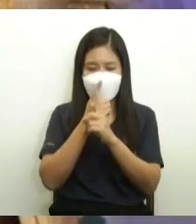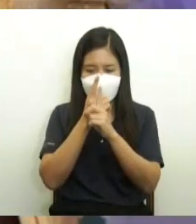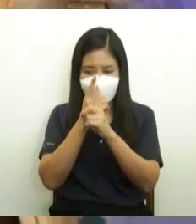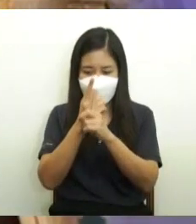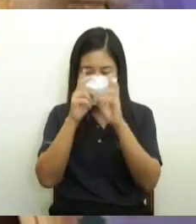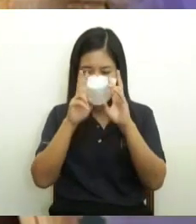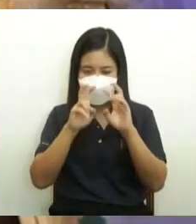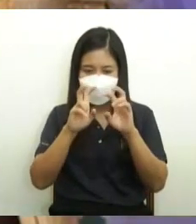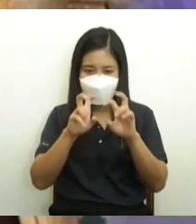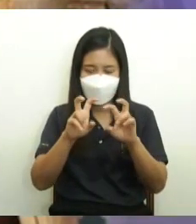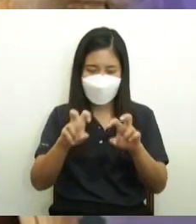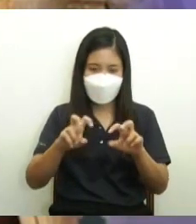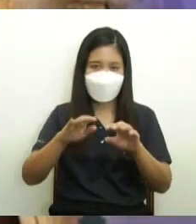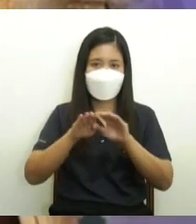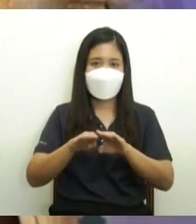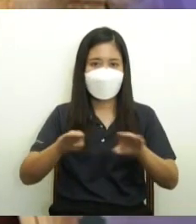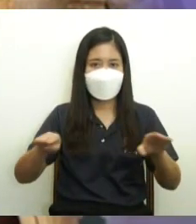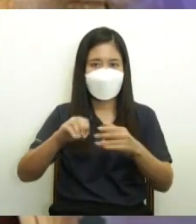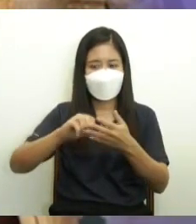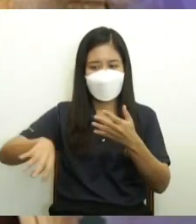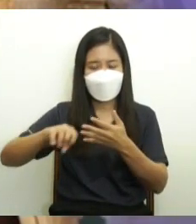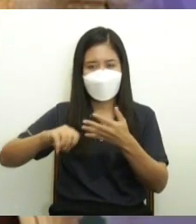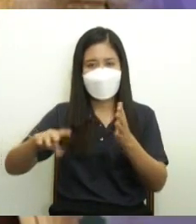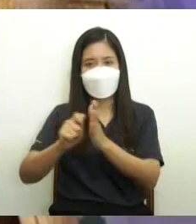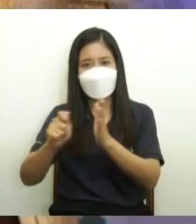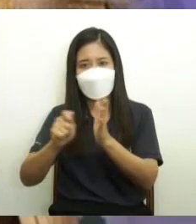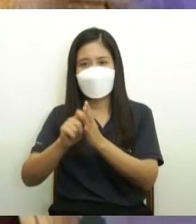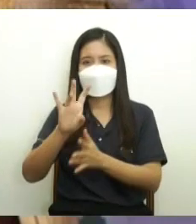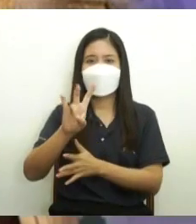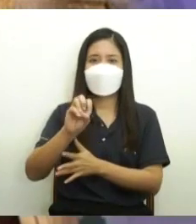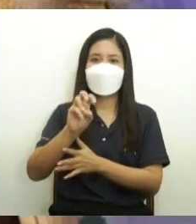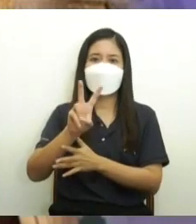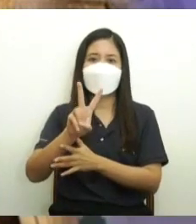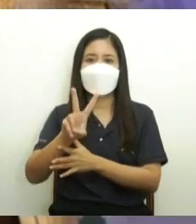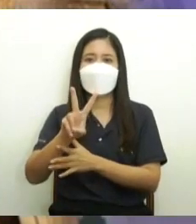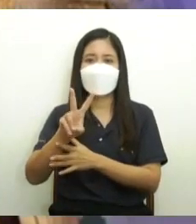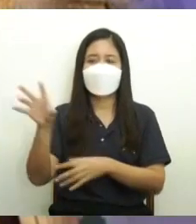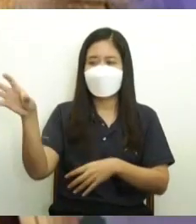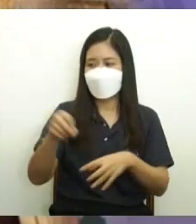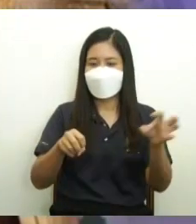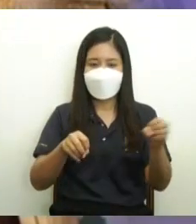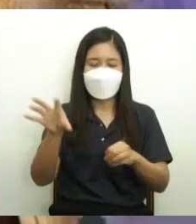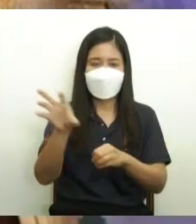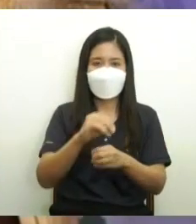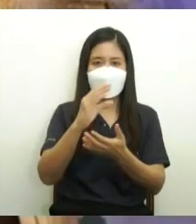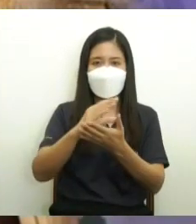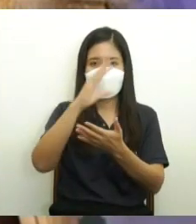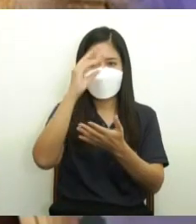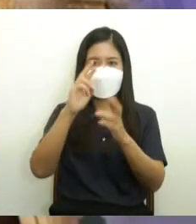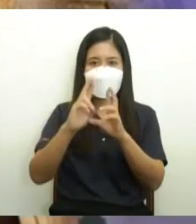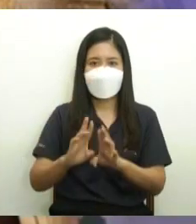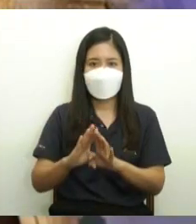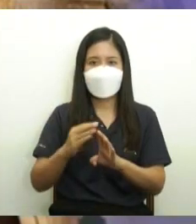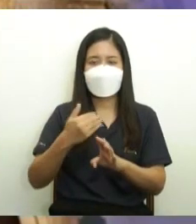าเด็กตกหล่นและเด็กออกกลางคันทั้ง72คนให้กลับเข้ามาเรียนในระบบการศึกษาได้อย่